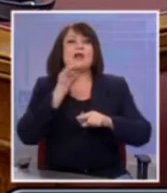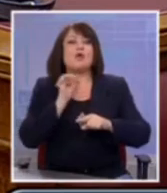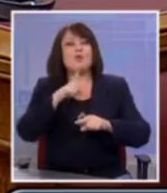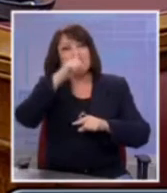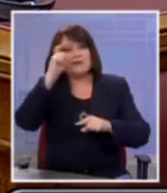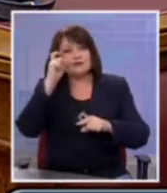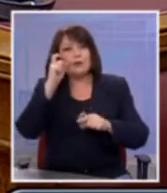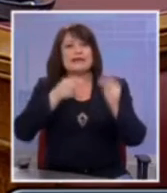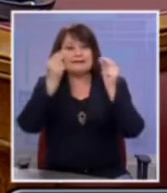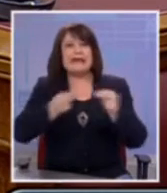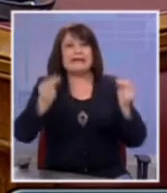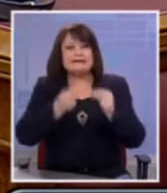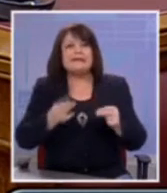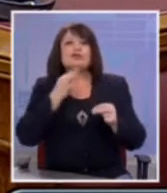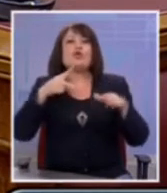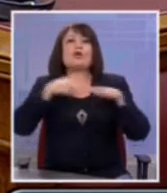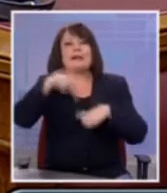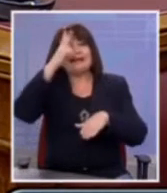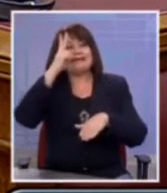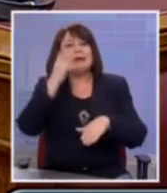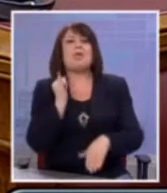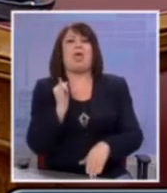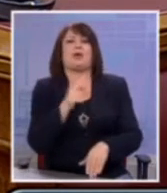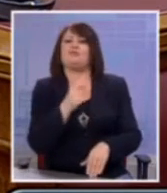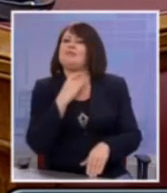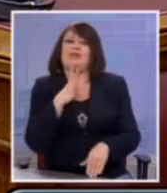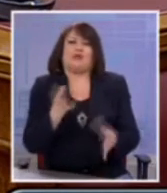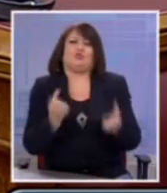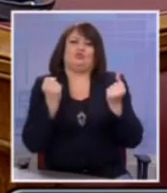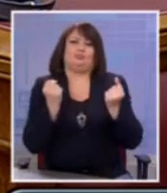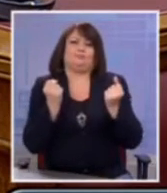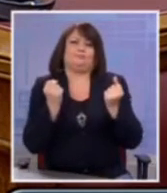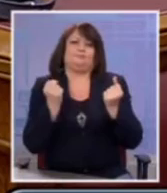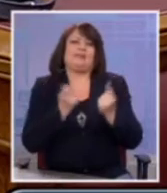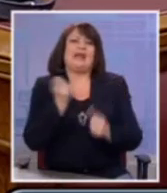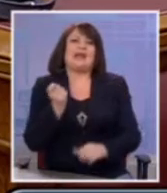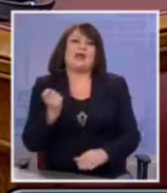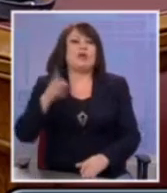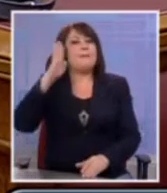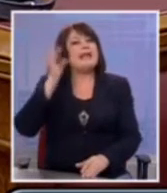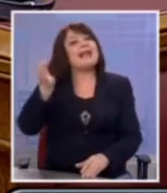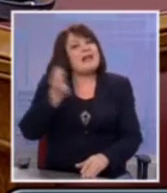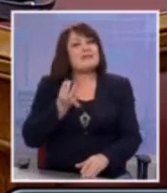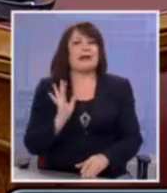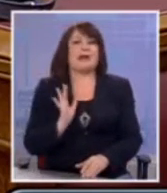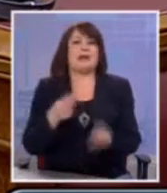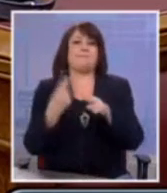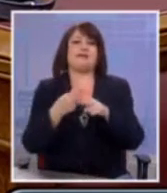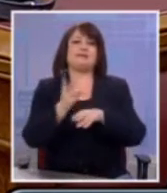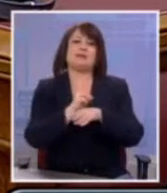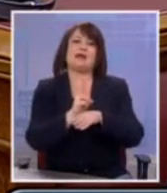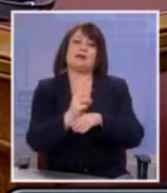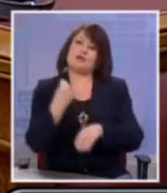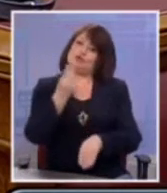δυσκολιών στην εξέβρεση λύσεων προς την εξυπηρέτηση του χρέους της. Αυτά τα λένε οι Αμερικάνοι. Επίσημα έγγραφα, το